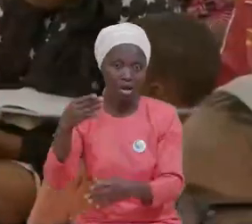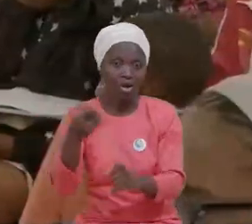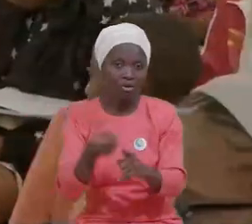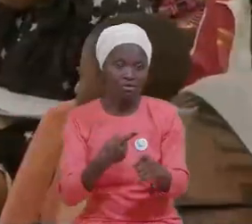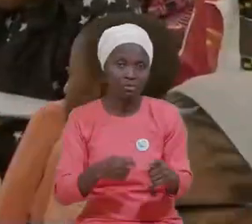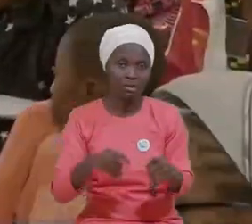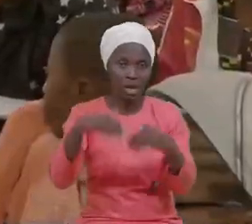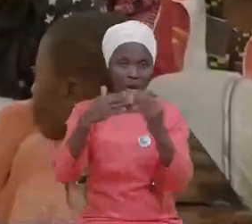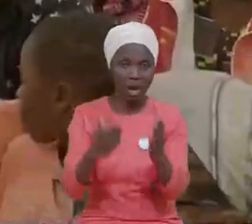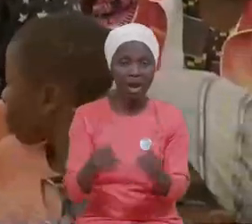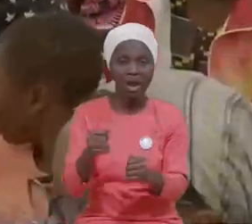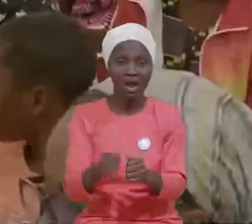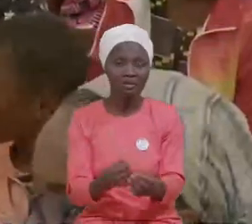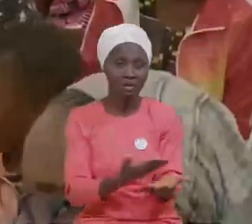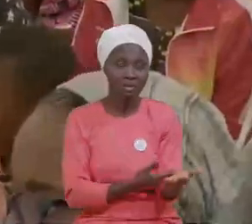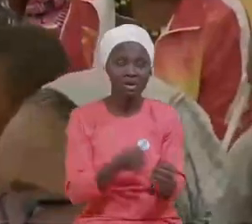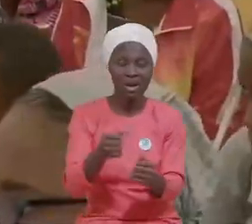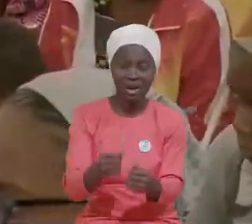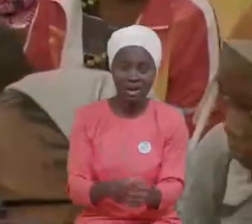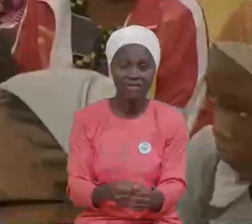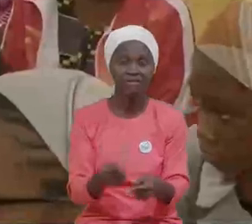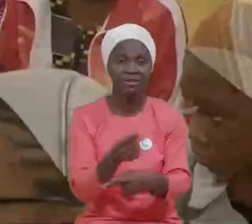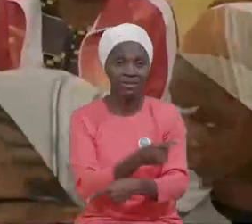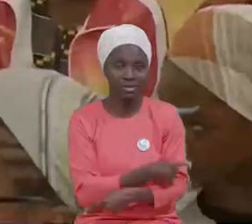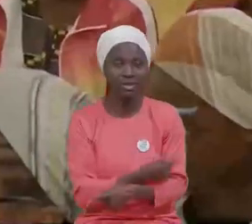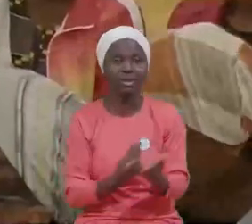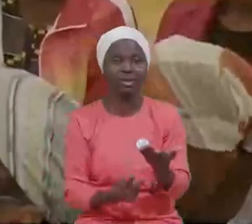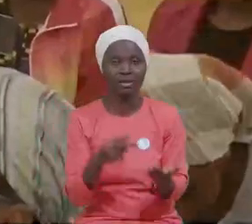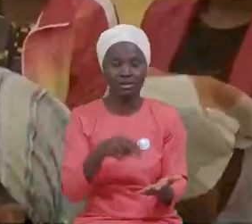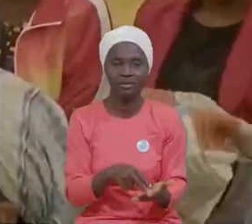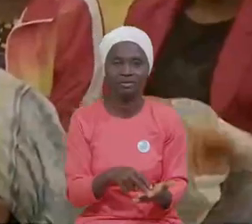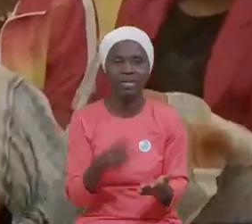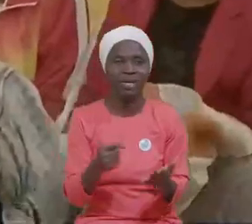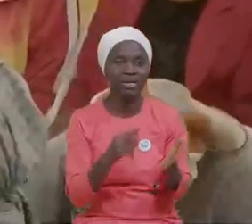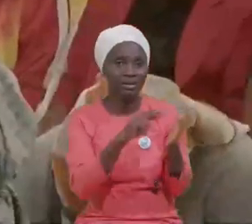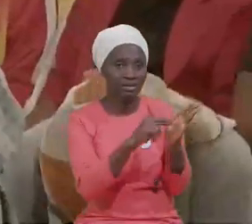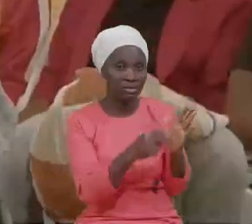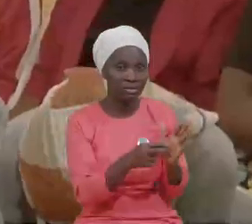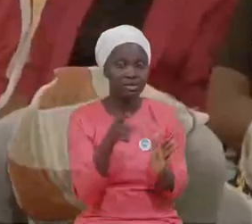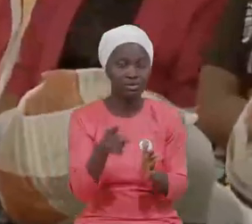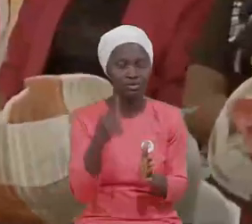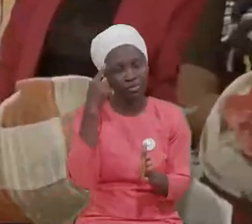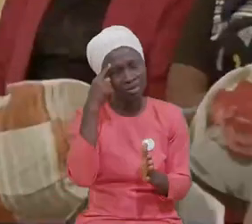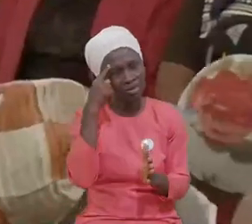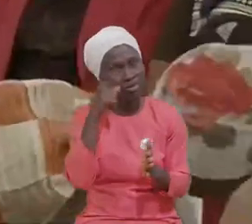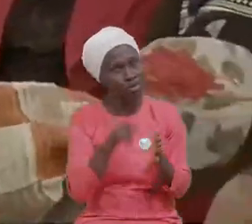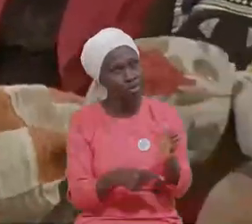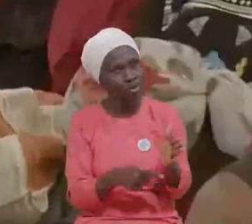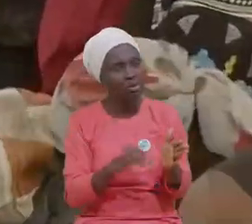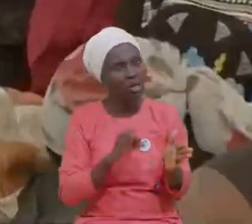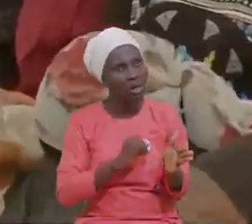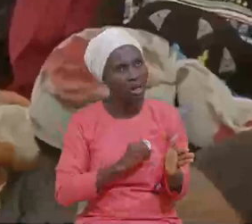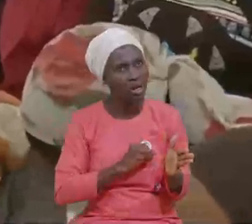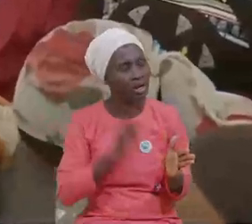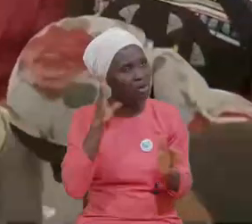de la maison chaque matin, chaque jour, lève-toi, la raison pour laquelle tu réfléchis, qu'est-ce que je